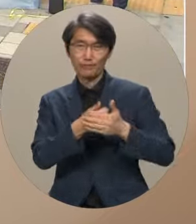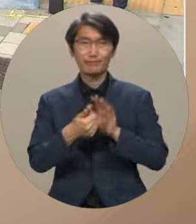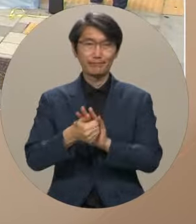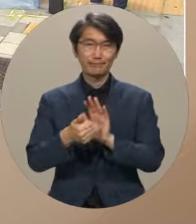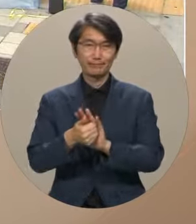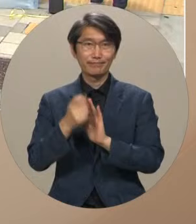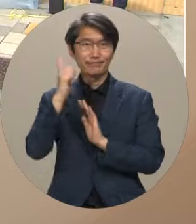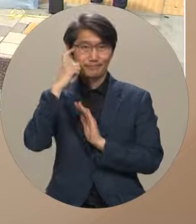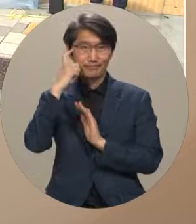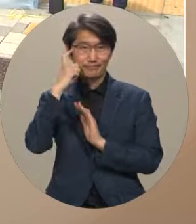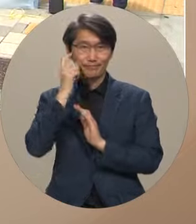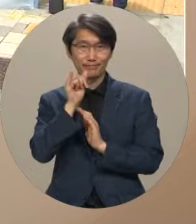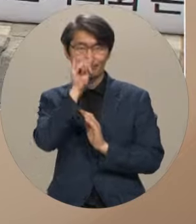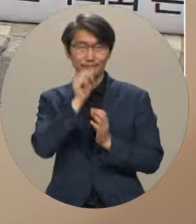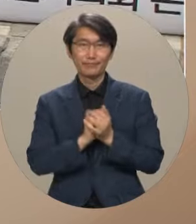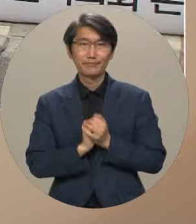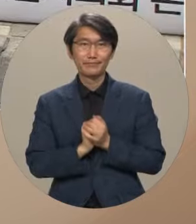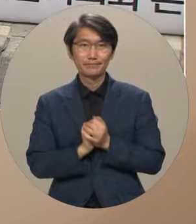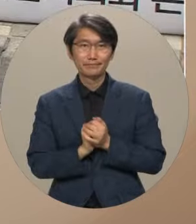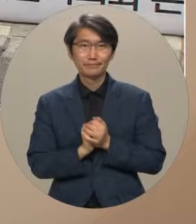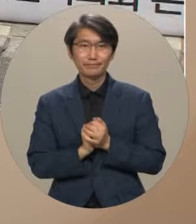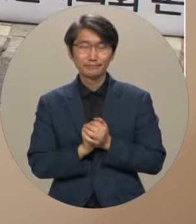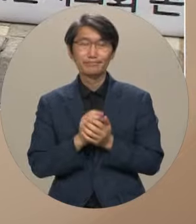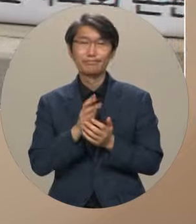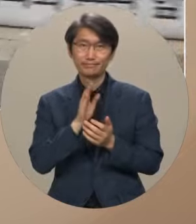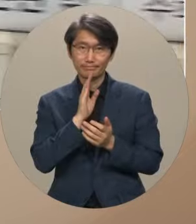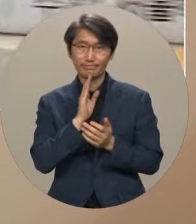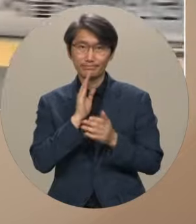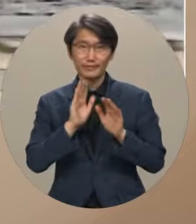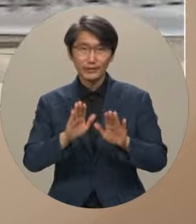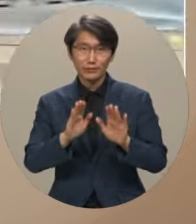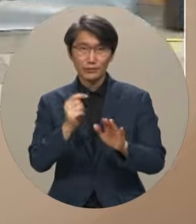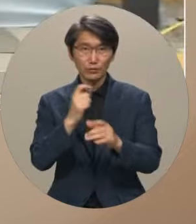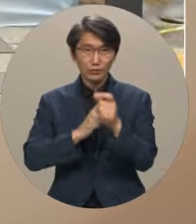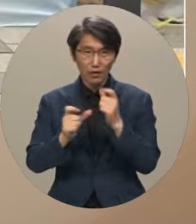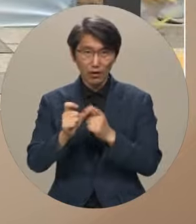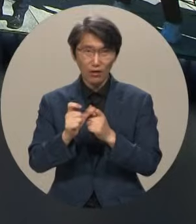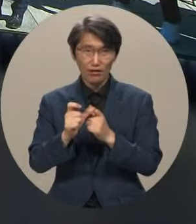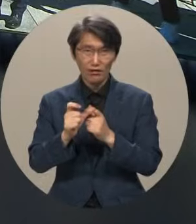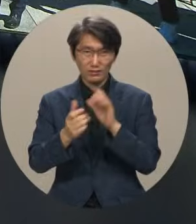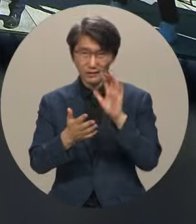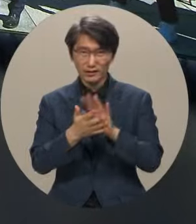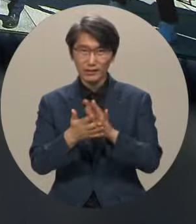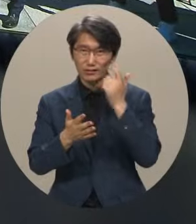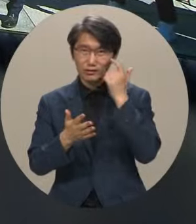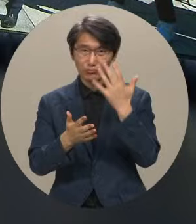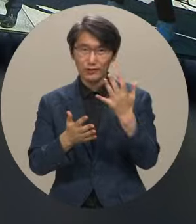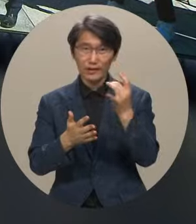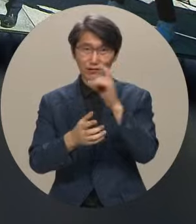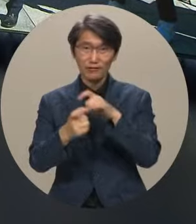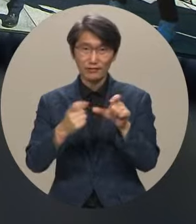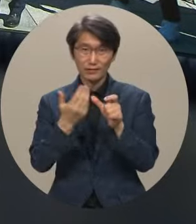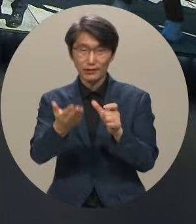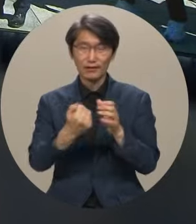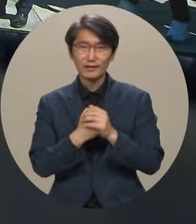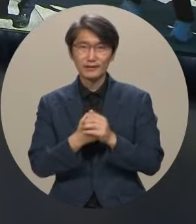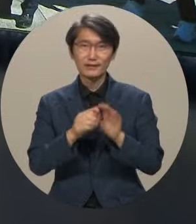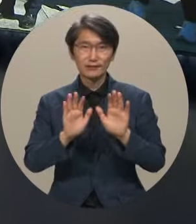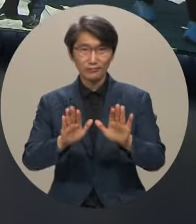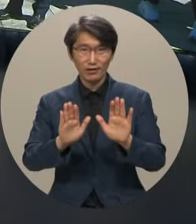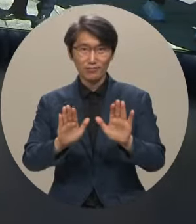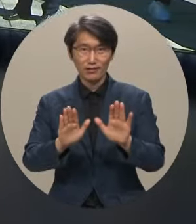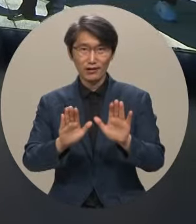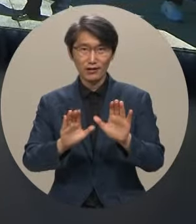그런 생각입니다. 네, 그렇군요. 이번에는 조금 논쟁적인 질문 하나 드려보겠습니다. 예. 사실